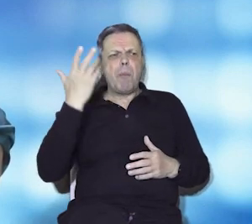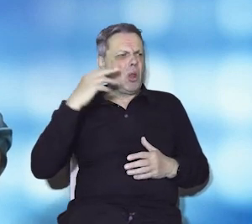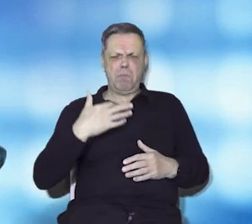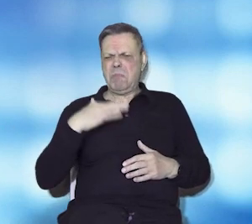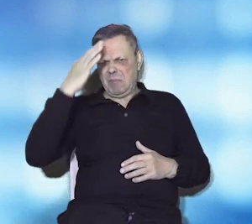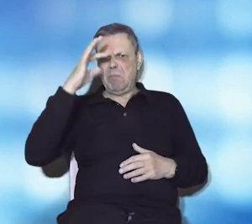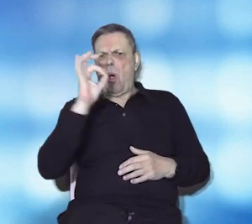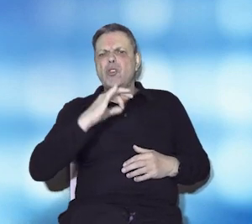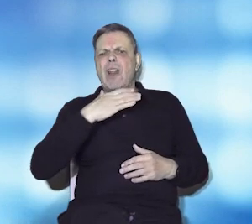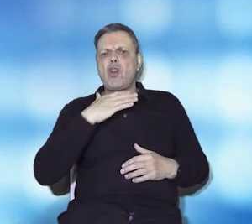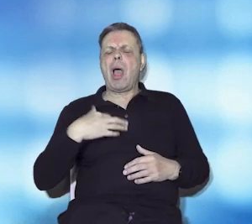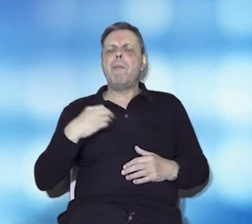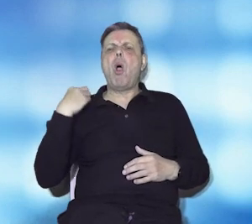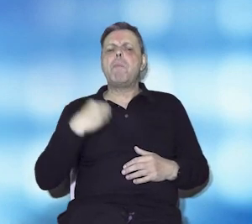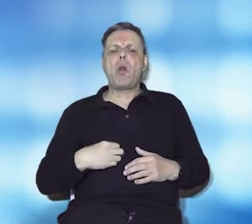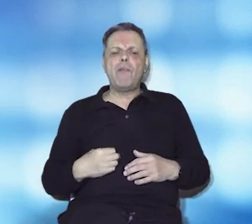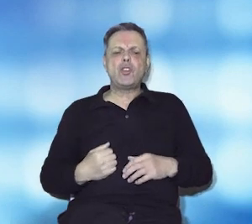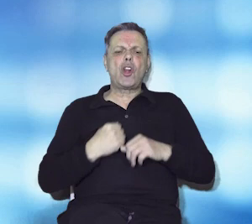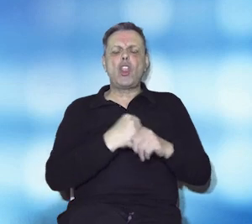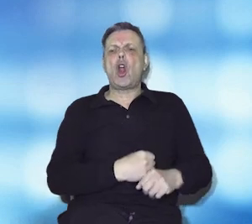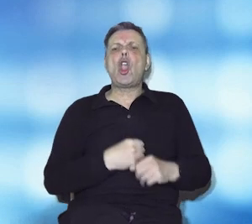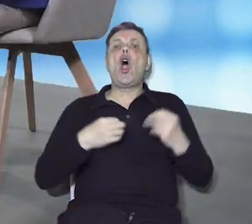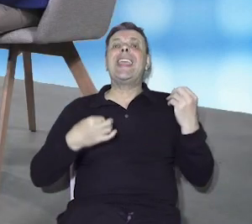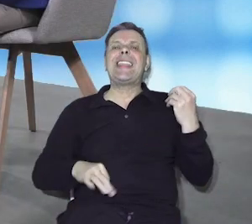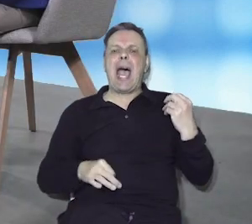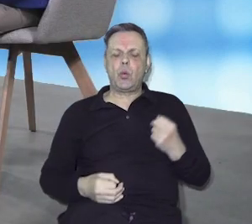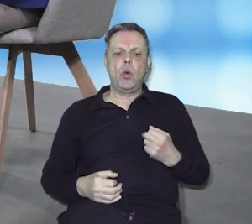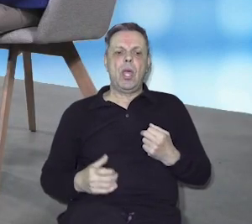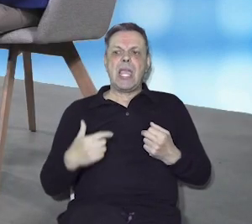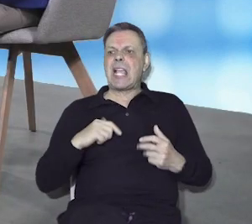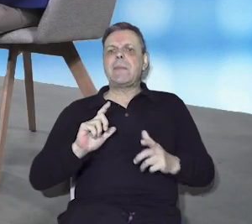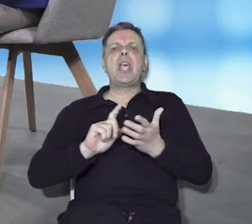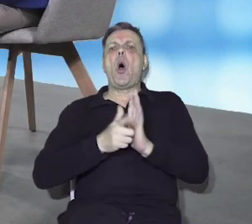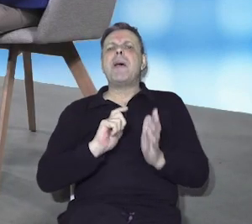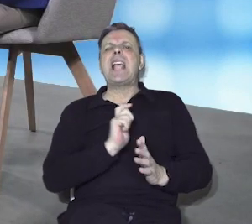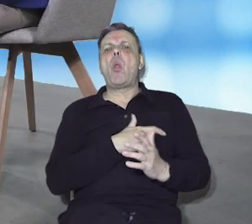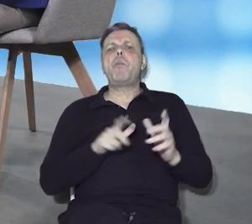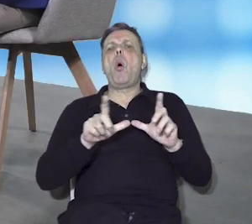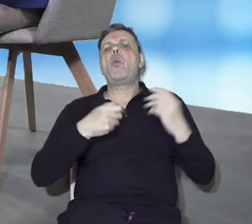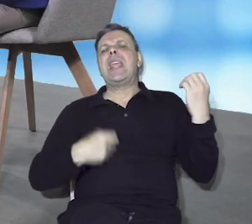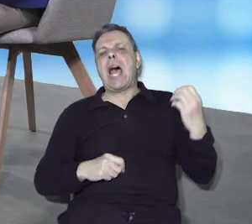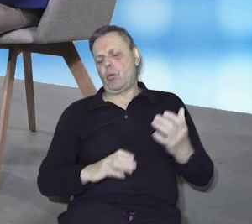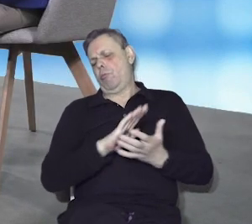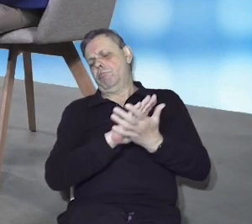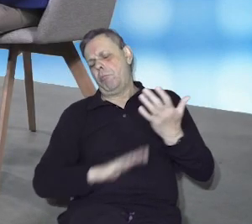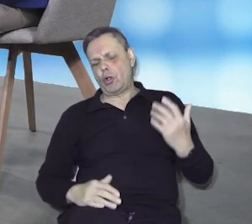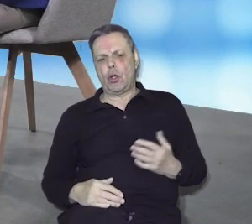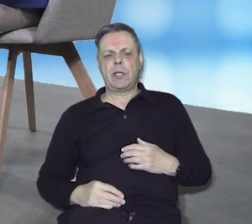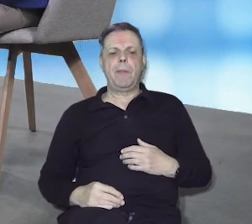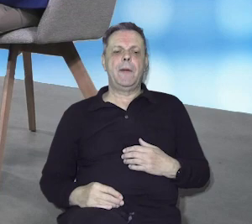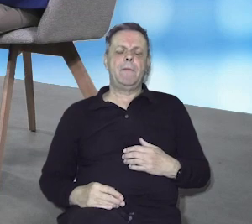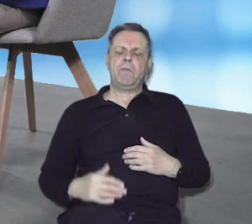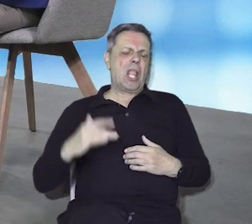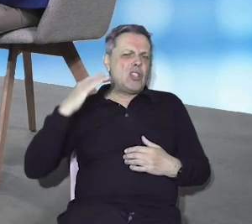školi, moj profesor iz glazbenog je donio nekakvu gitaru i ja sam se odmah zaljubio, sam, nisam, ne znam, taj oblik i to sve i taj